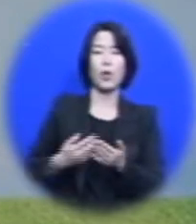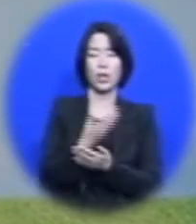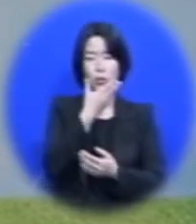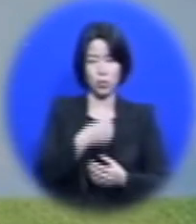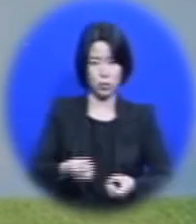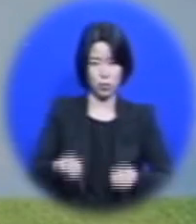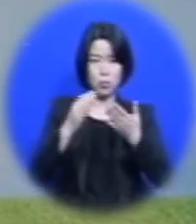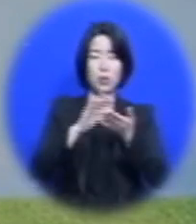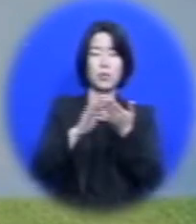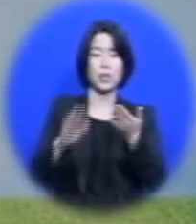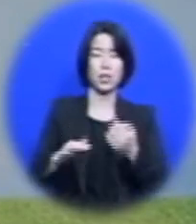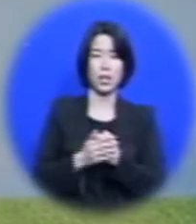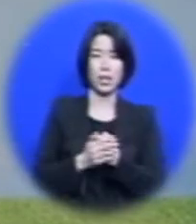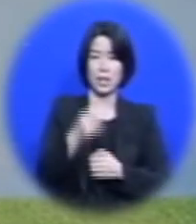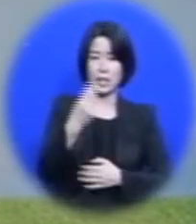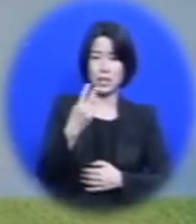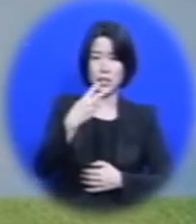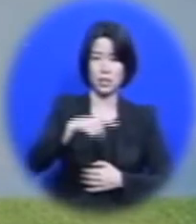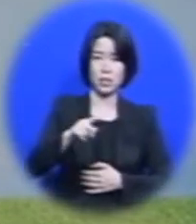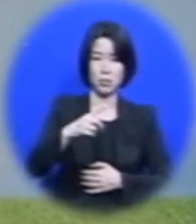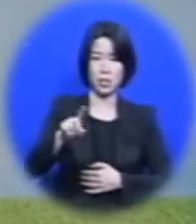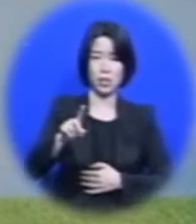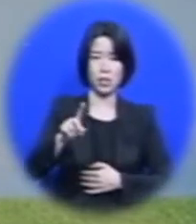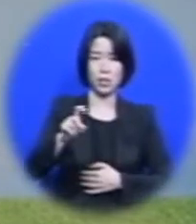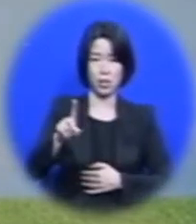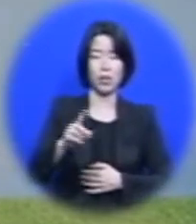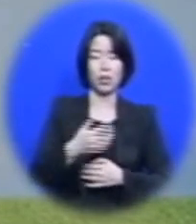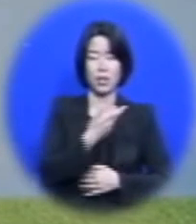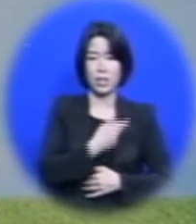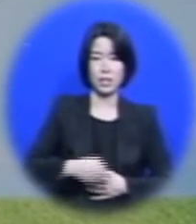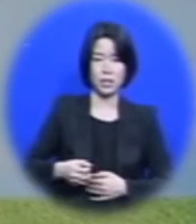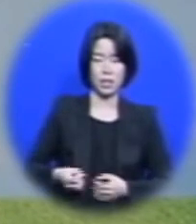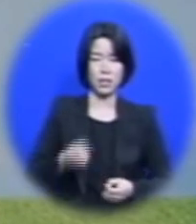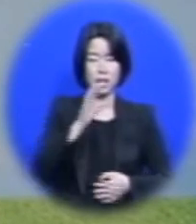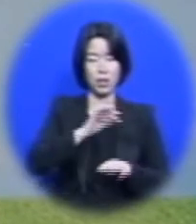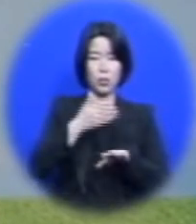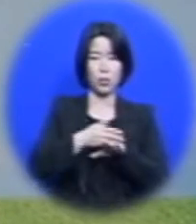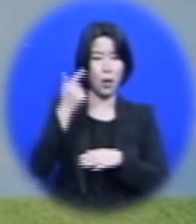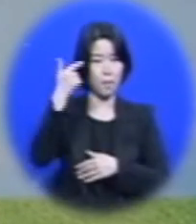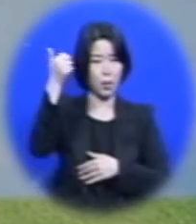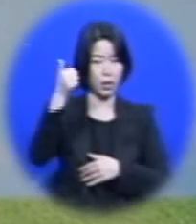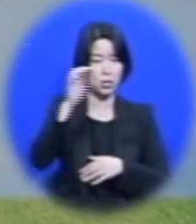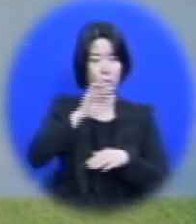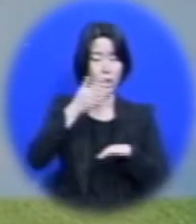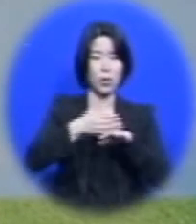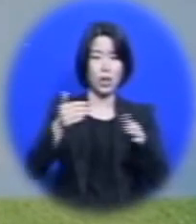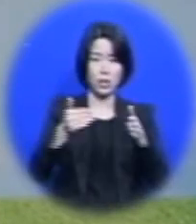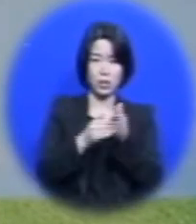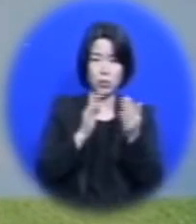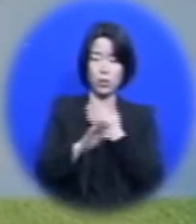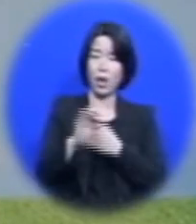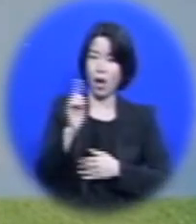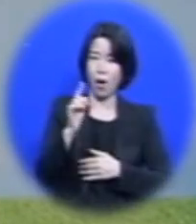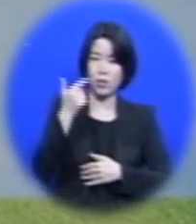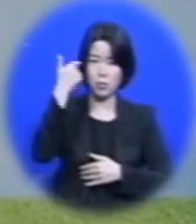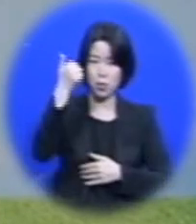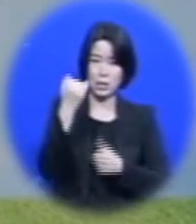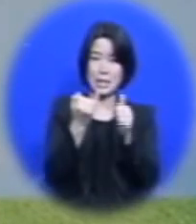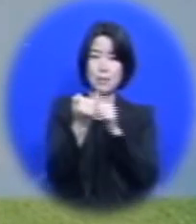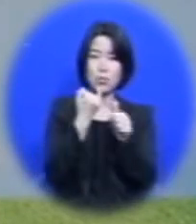축복입니다. 2011년 제자 훈련 목회자 세미나를 끝내고 그리고 어느 목사님